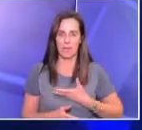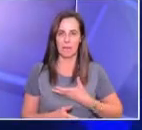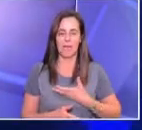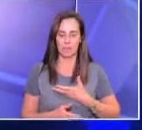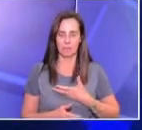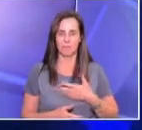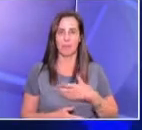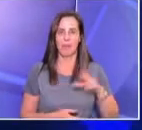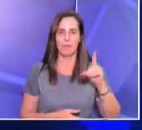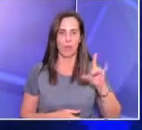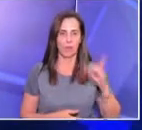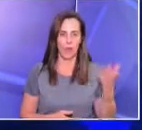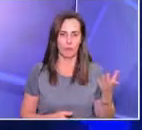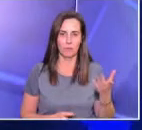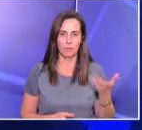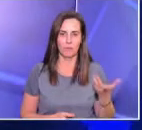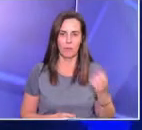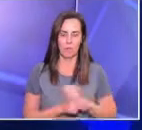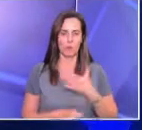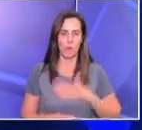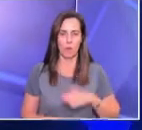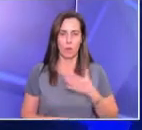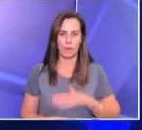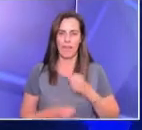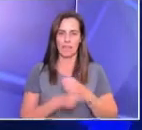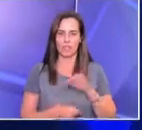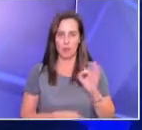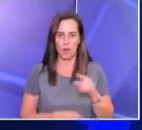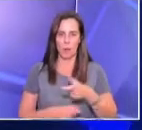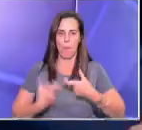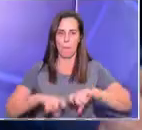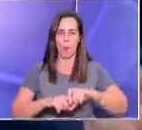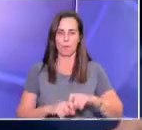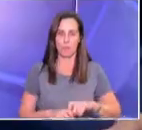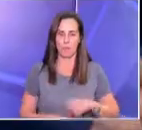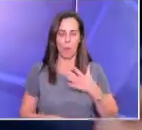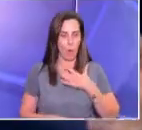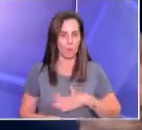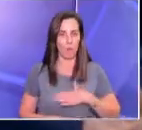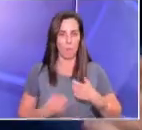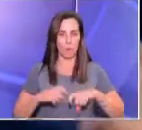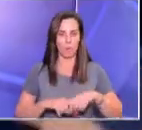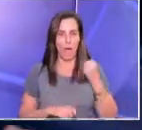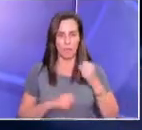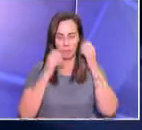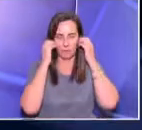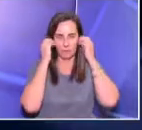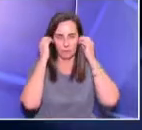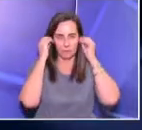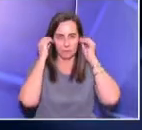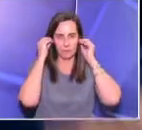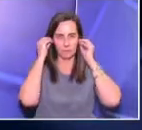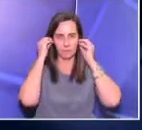מנגנון, ודוב חנין מבחינתו אולי עשה מה שרצה, הוא רצה נציג שלו בתוך המועצה, הוא רצה מועצה חזקה. עשייה,